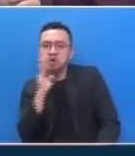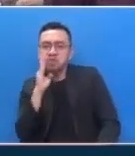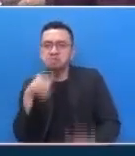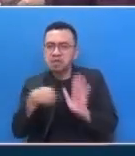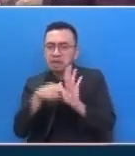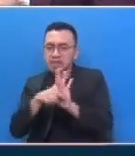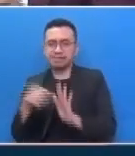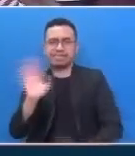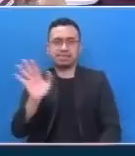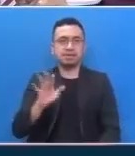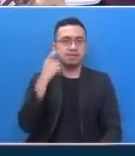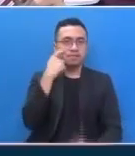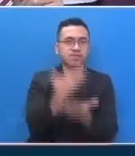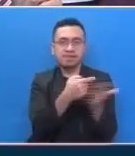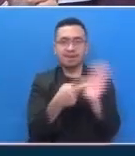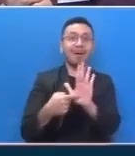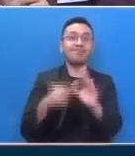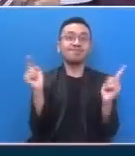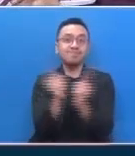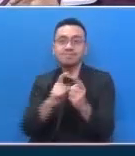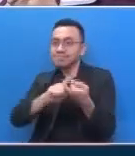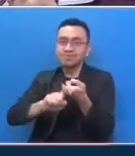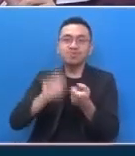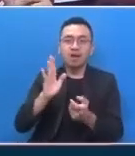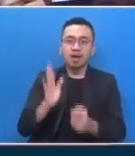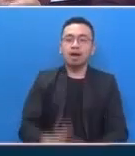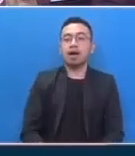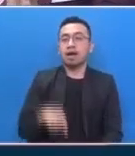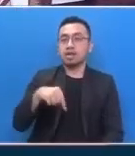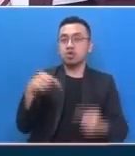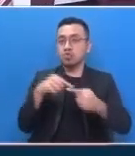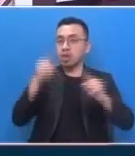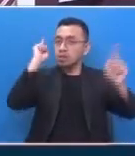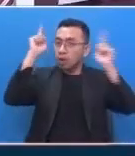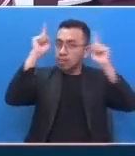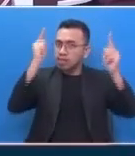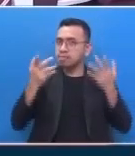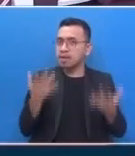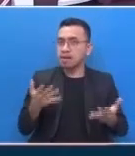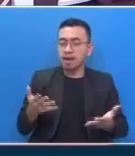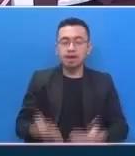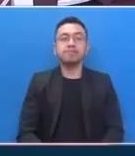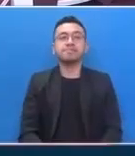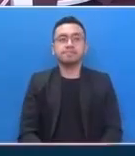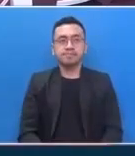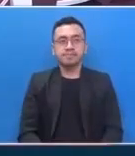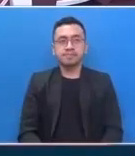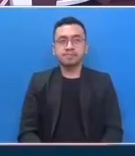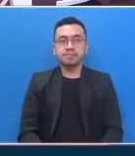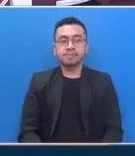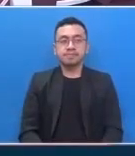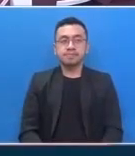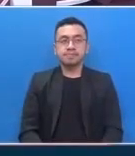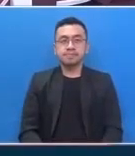dari pertemuan keduanya ini kalau kita kaitkan dengan ee politik e ini apa mas Toto I sebetulnya